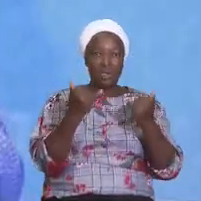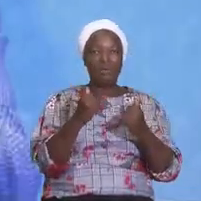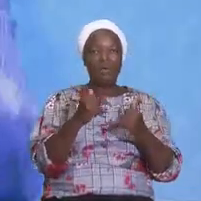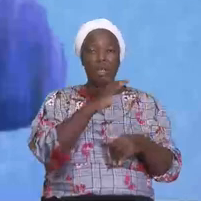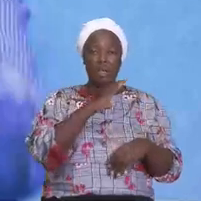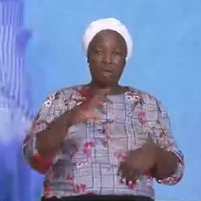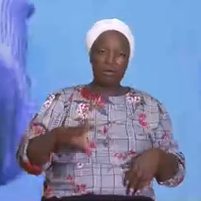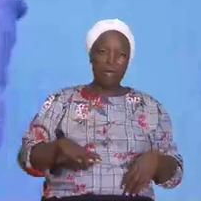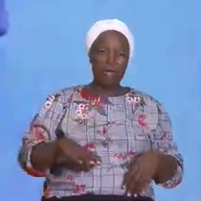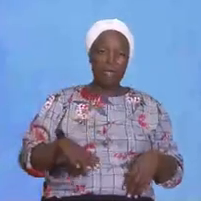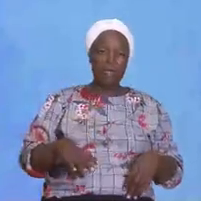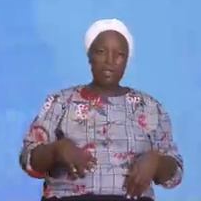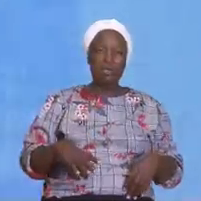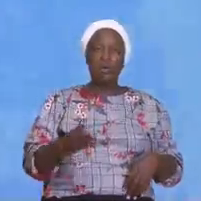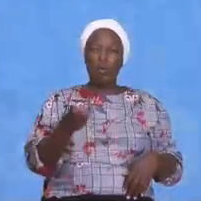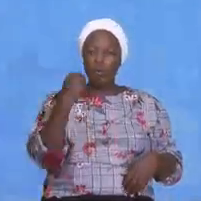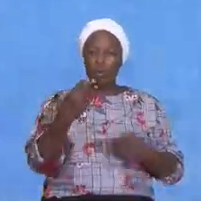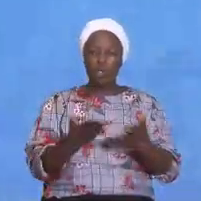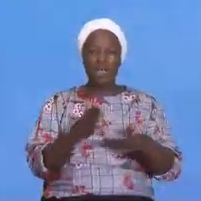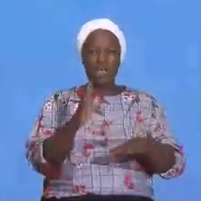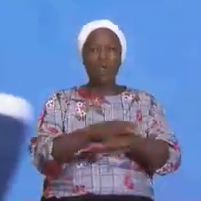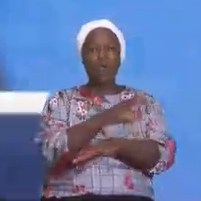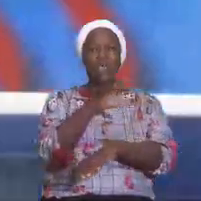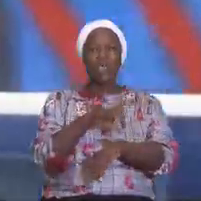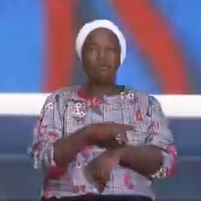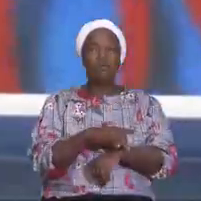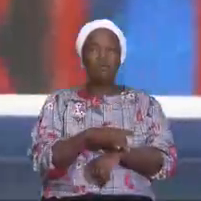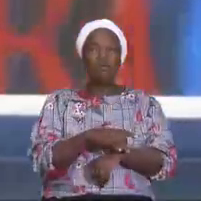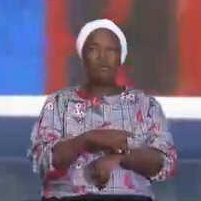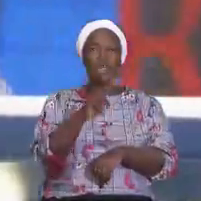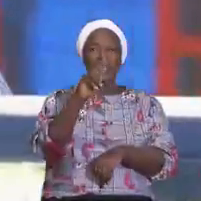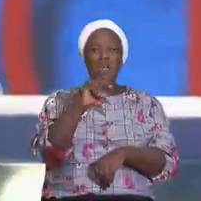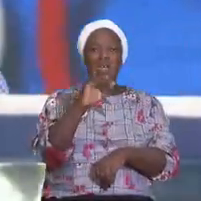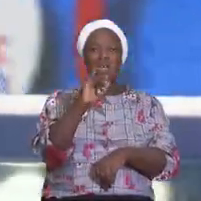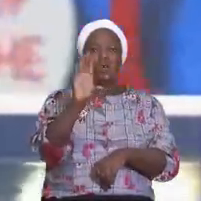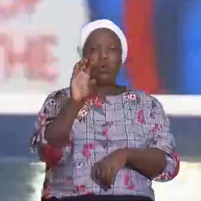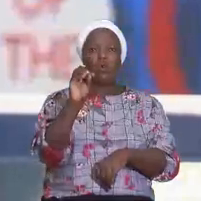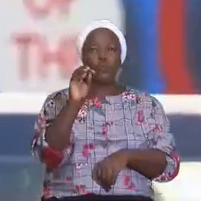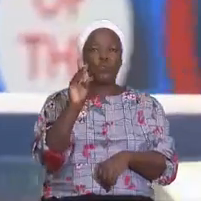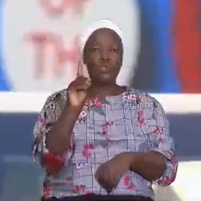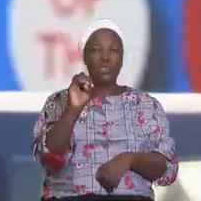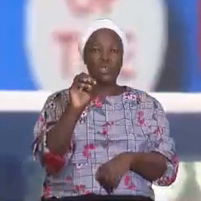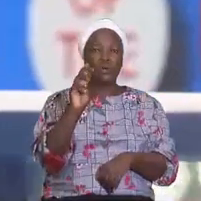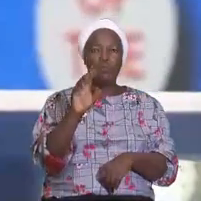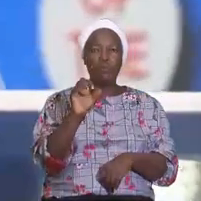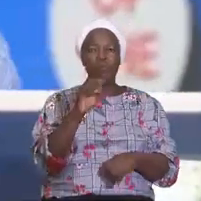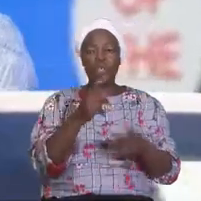Ce que je vous dis ici, prêtez attention maintenant, Christ était ici sur la